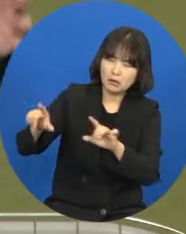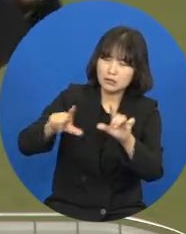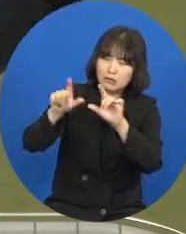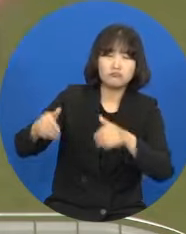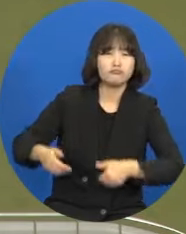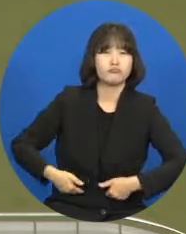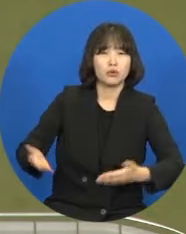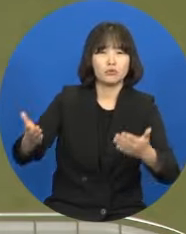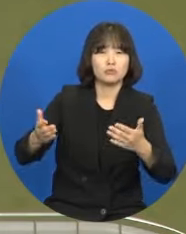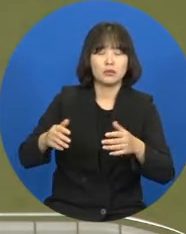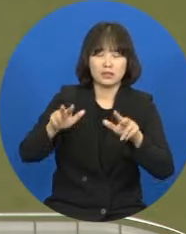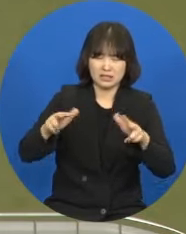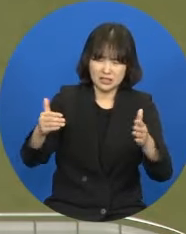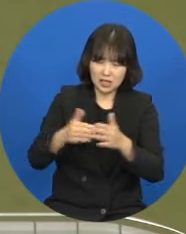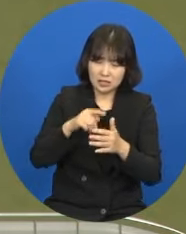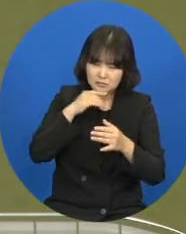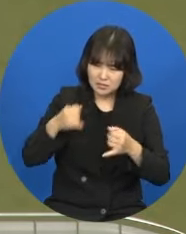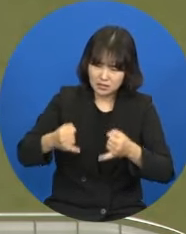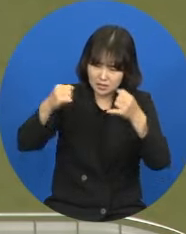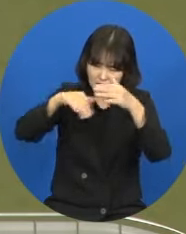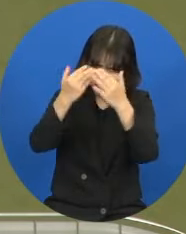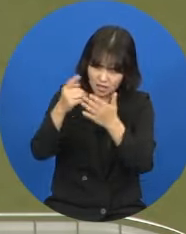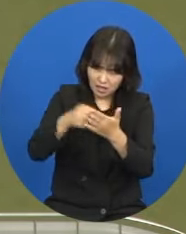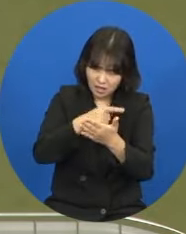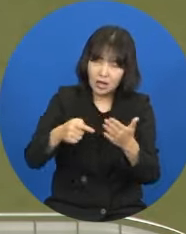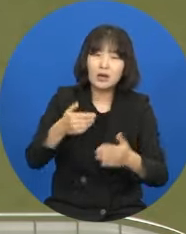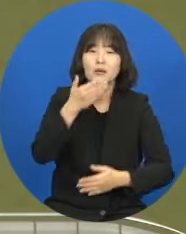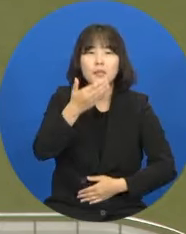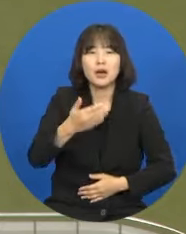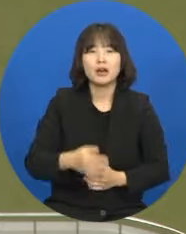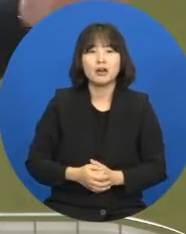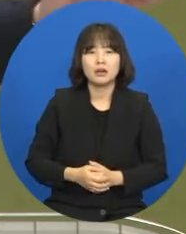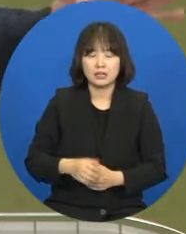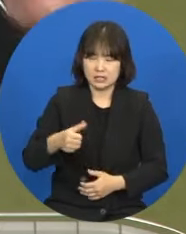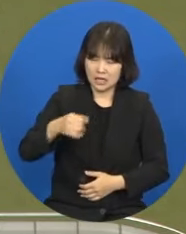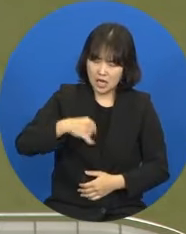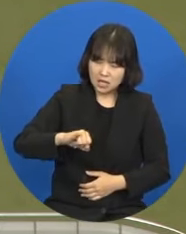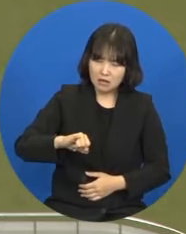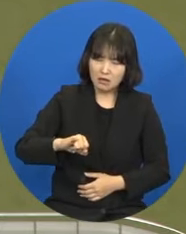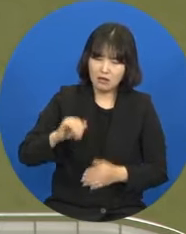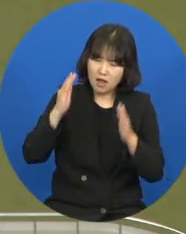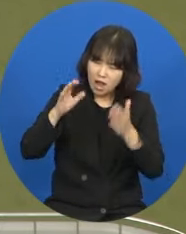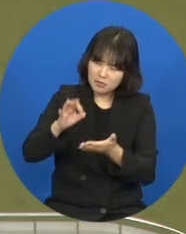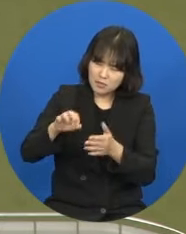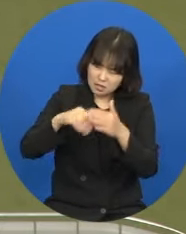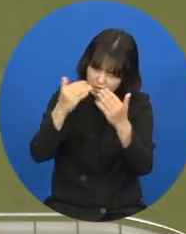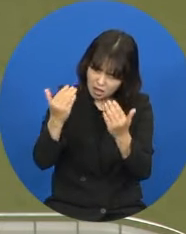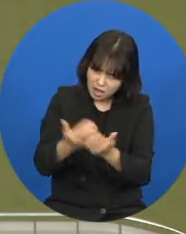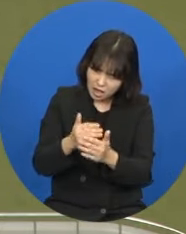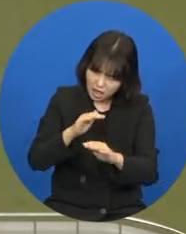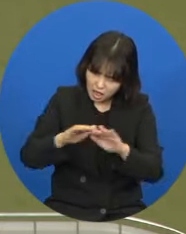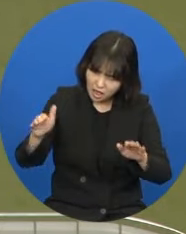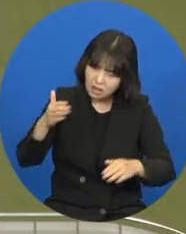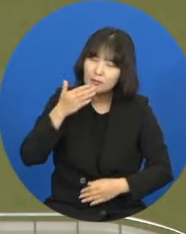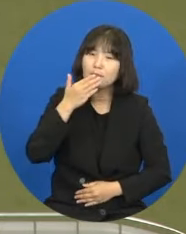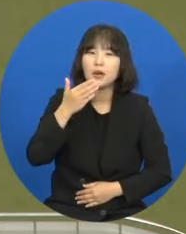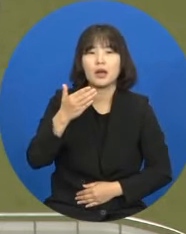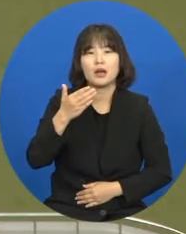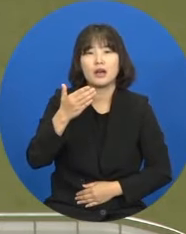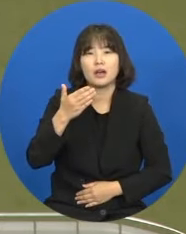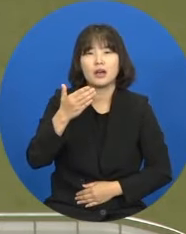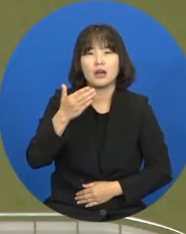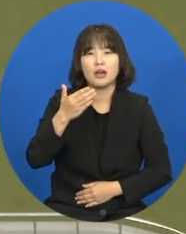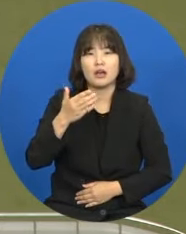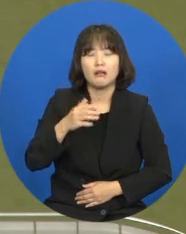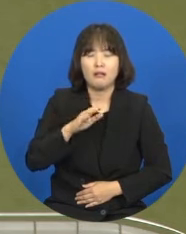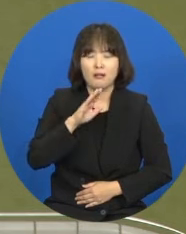부채 다 갚을 수 있어요 자녀 학비 다 해결할 수 있어 이거 한방이면 그렇잖아요 얼마나